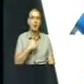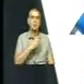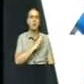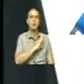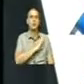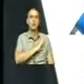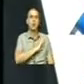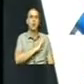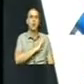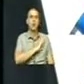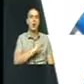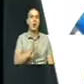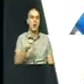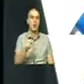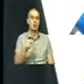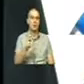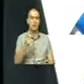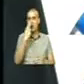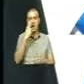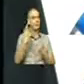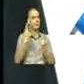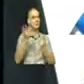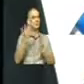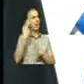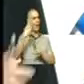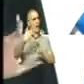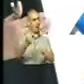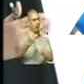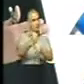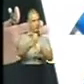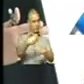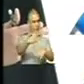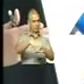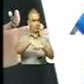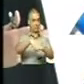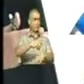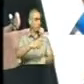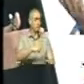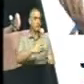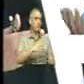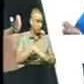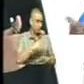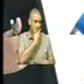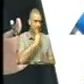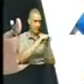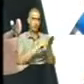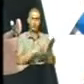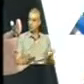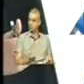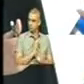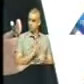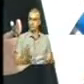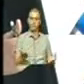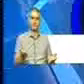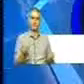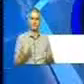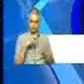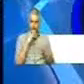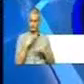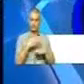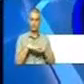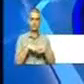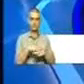רואים את הג'ובים. עכשיו אני רוצה לומר, אפשר, אני אומר דווקא ג'ובים יפים לפי הרשימה של הרצוג. בטח ג'ובים על הכיפה, כי אתה יודע, גם איתי דיברו על ג'ובים. אבל זה